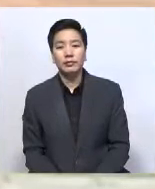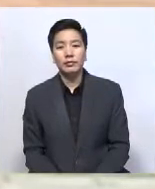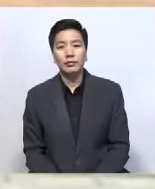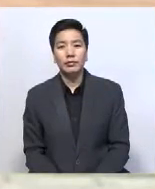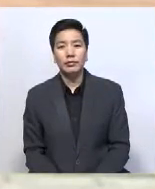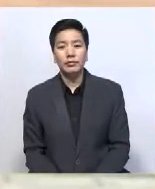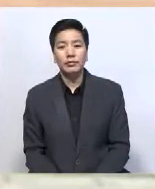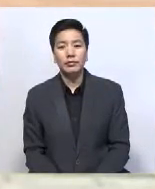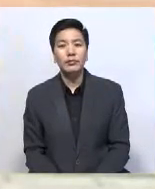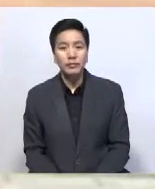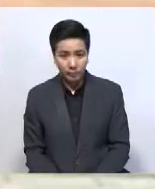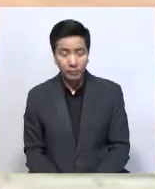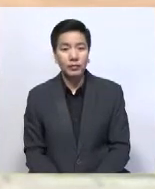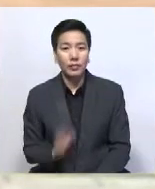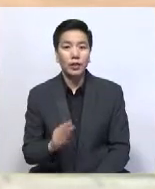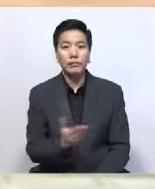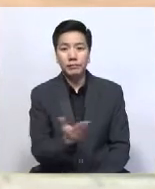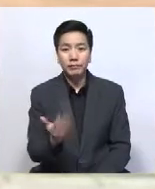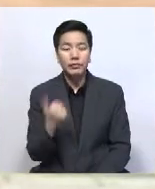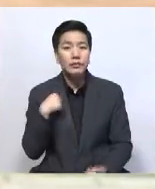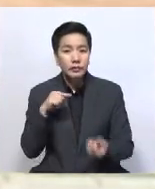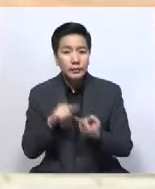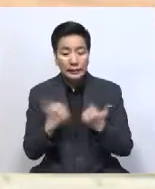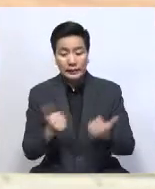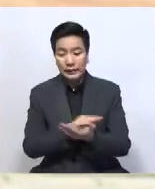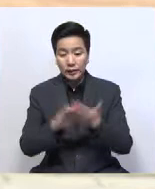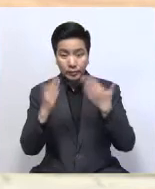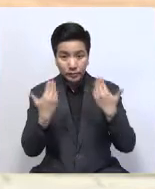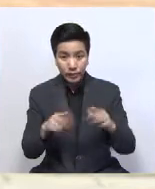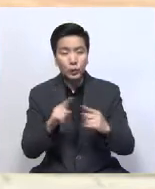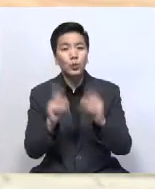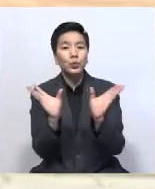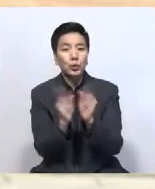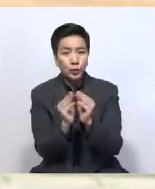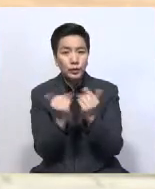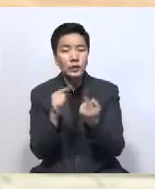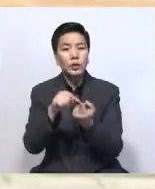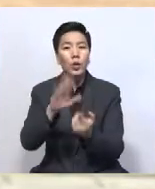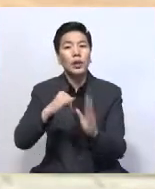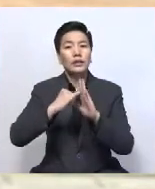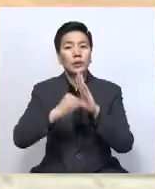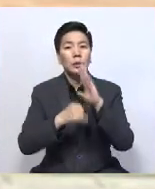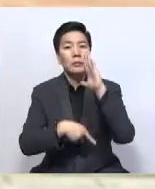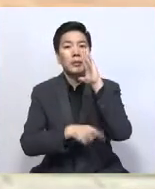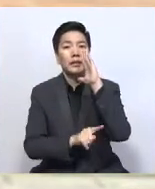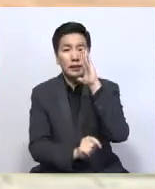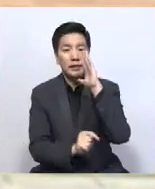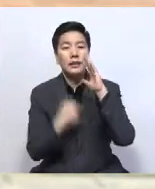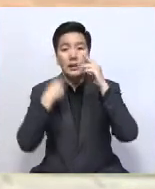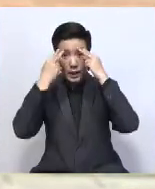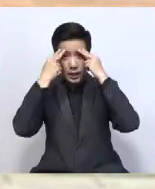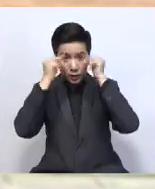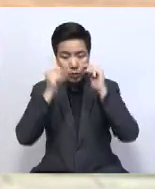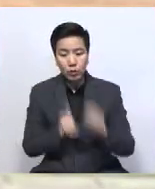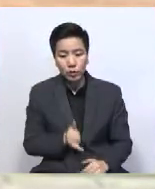ค่ะคุณกรองแก้วและคุณสถานุคะหลังจากที่เสร็จสิ้นภารกิจในการประชุมนะคะที่ศาลากลางจังหวัดปัตตานีค่ะนายกรัฐมนต